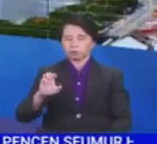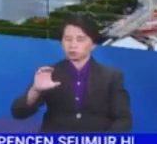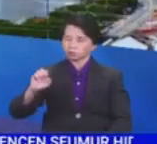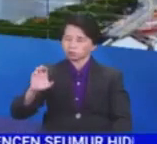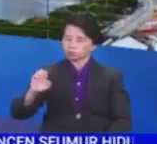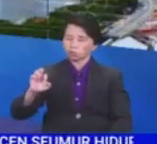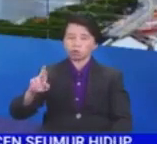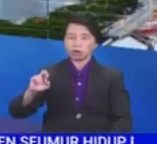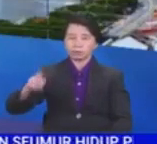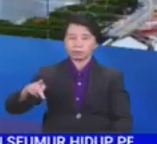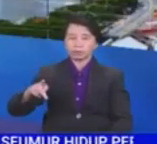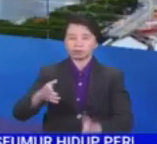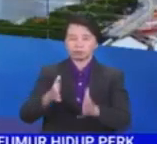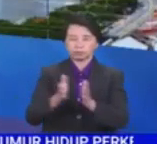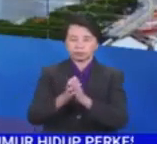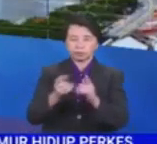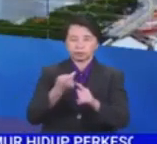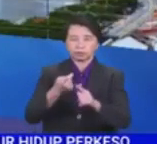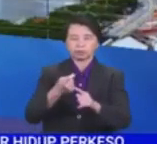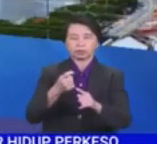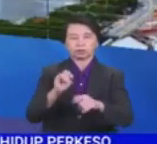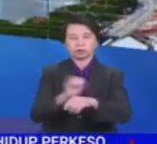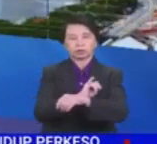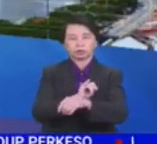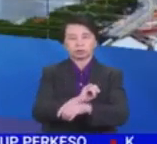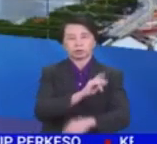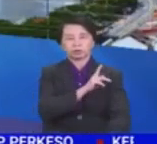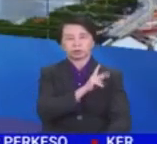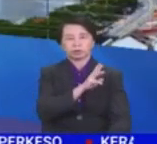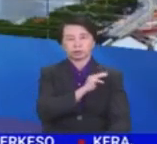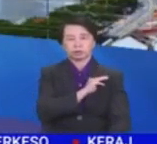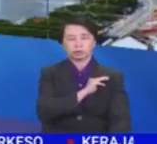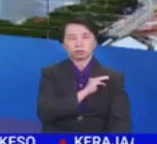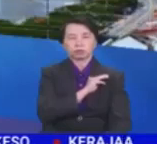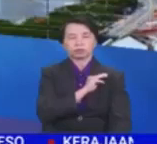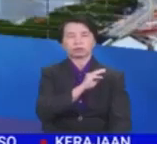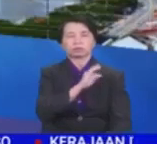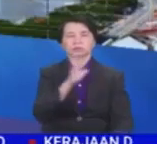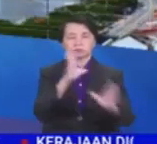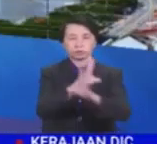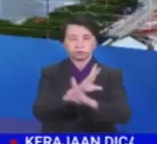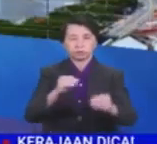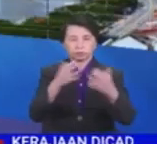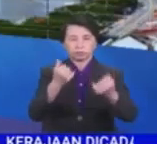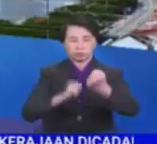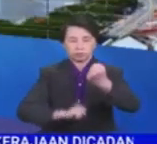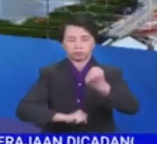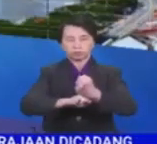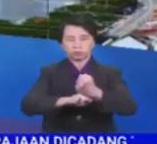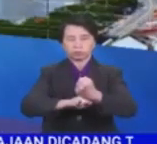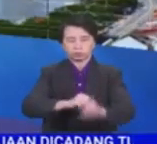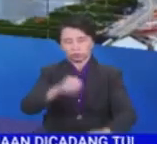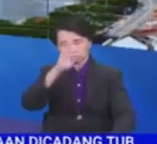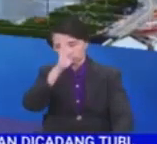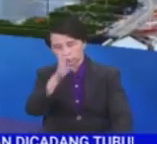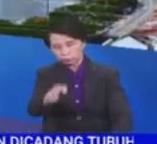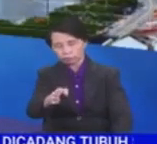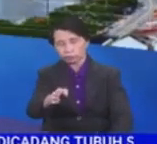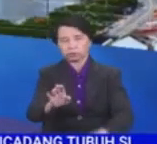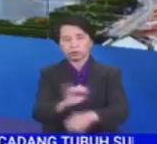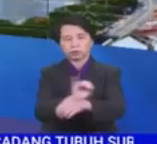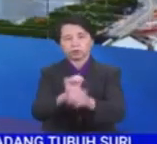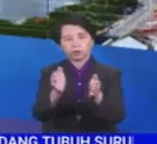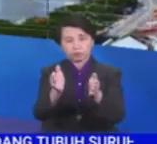berkata itu meminta oleh pada premium slow ada tempat yang kita istri Abang cari itu nopeng yang mau khusyuk Oma difokuskan pada penyediaan